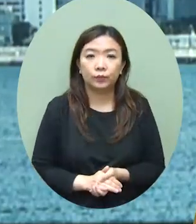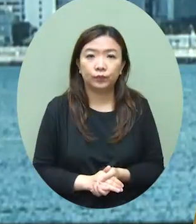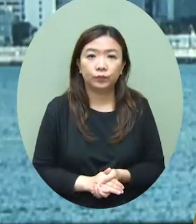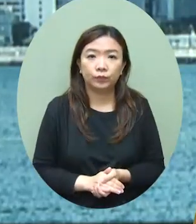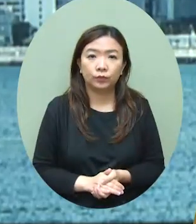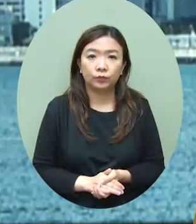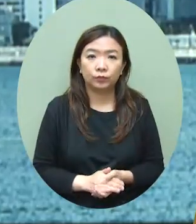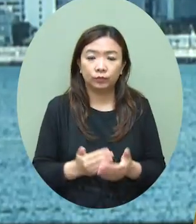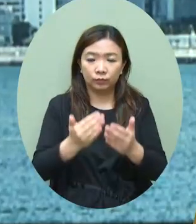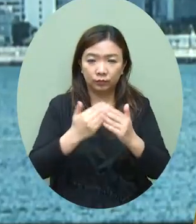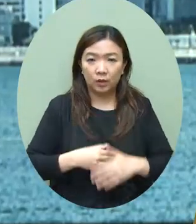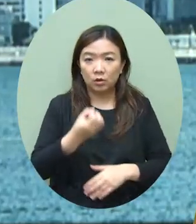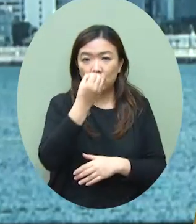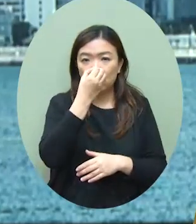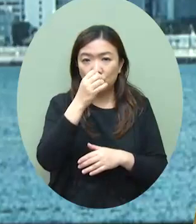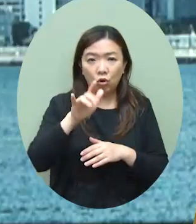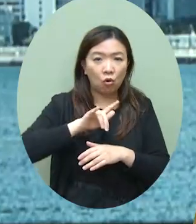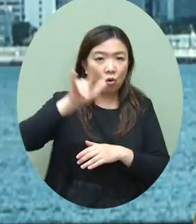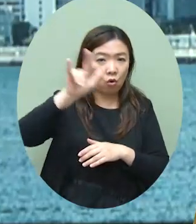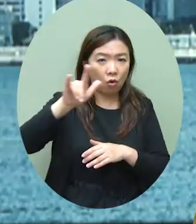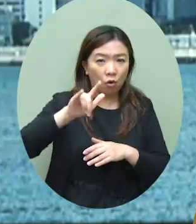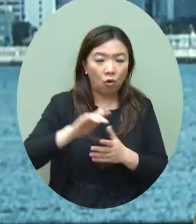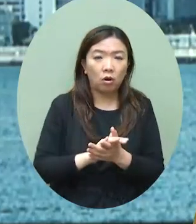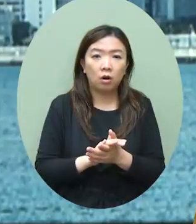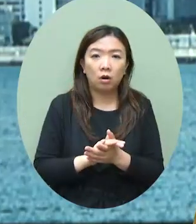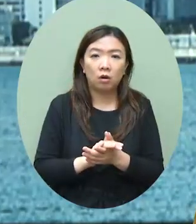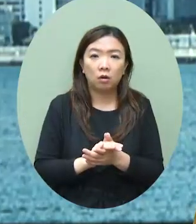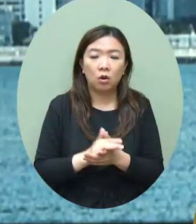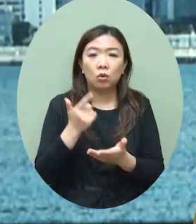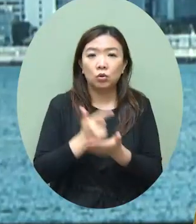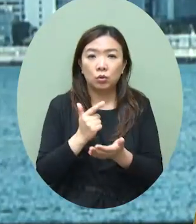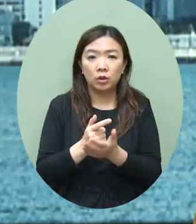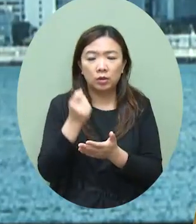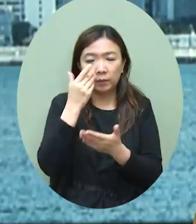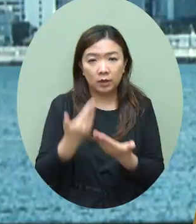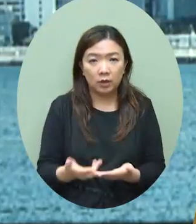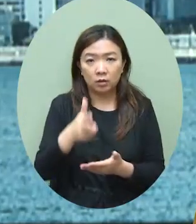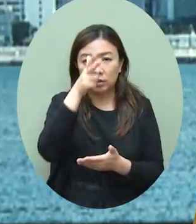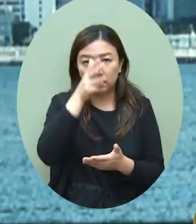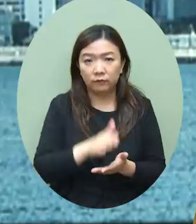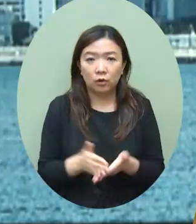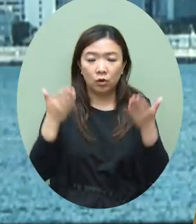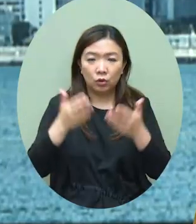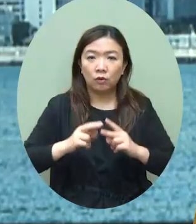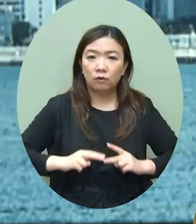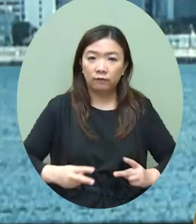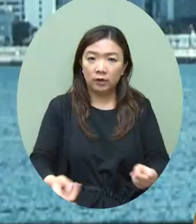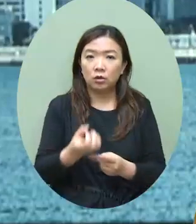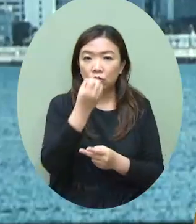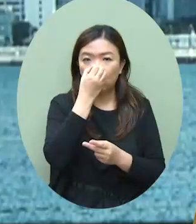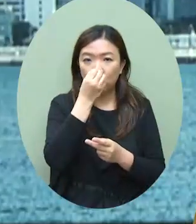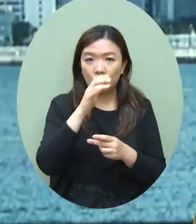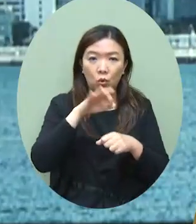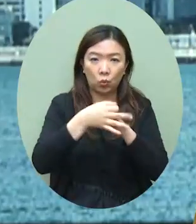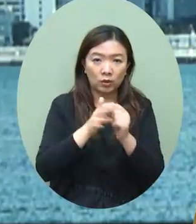香港嘅航空樞紐係非常之重要嘅，尤其是喺本屆政府，我哋對於發展香港國際機